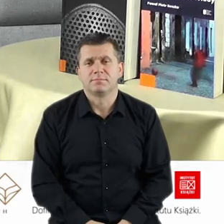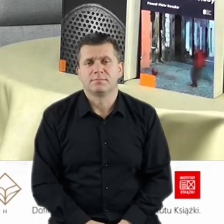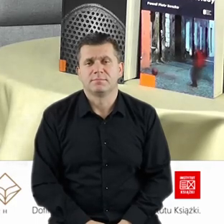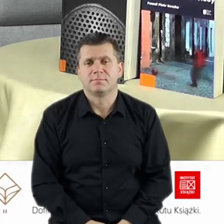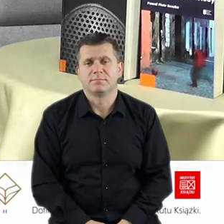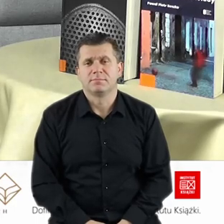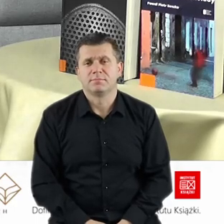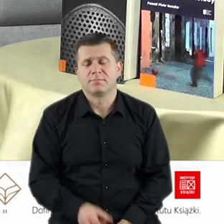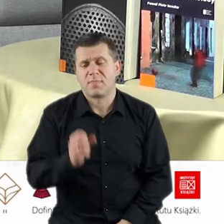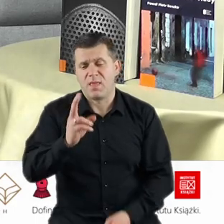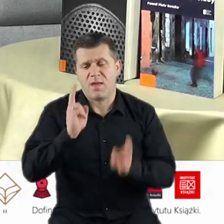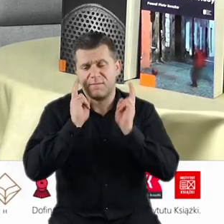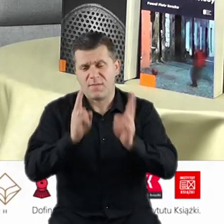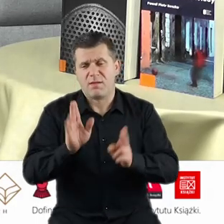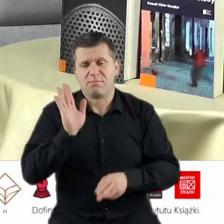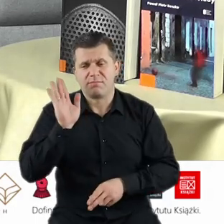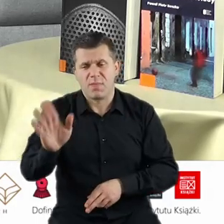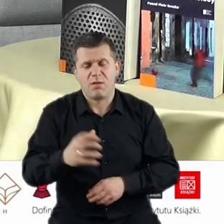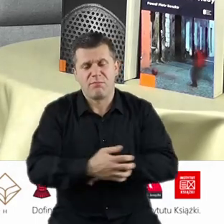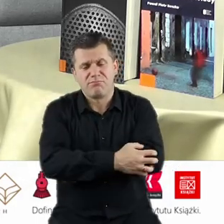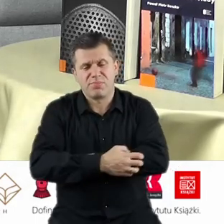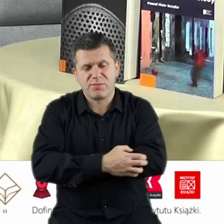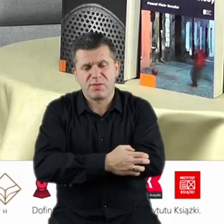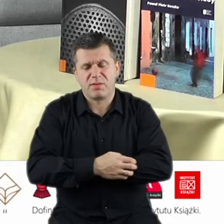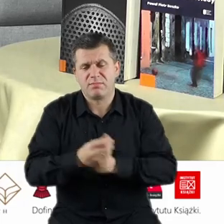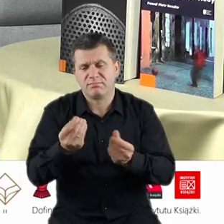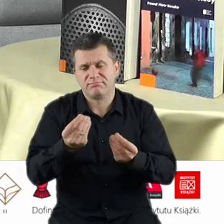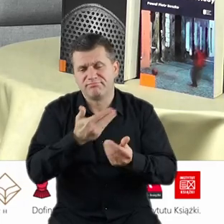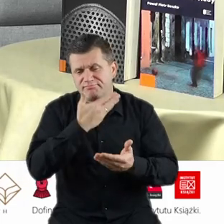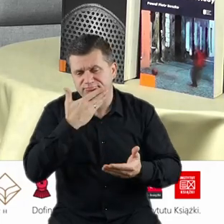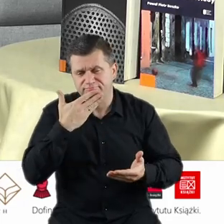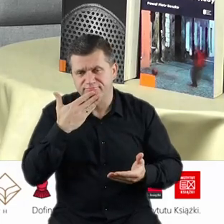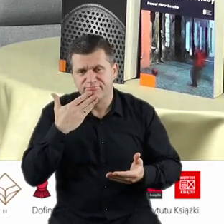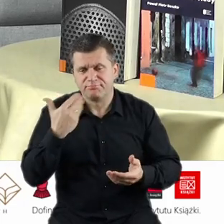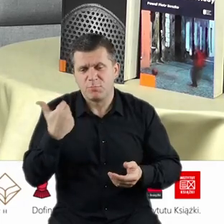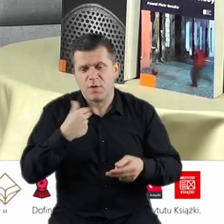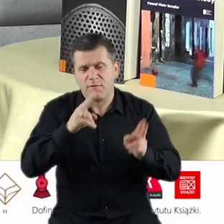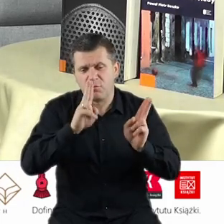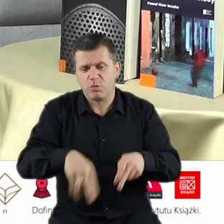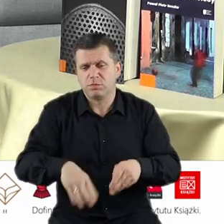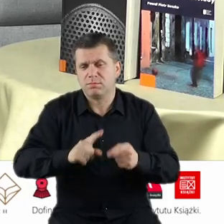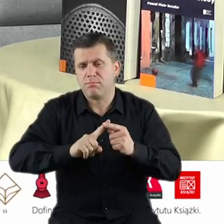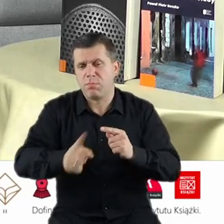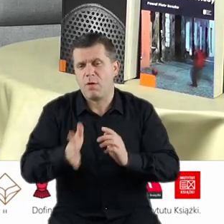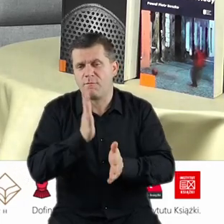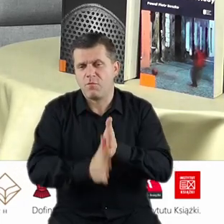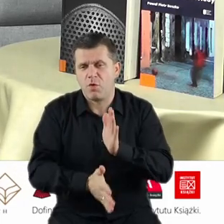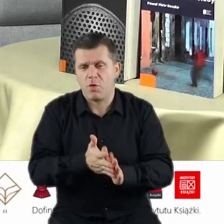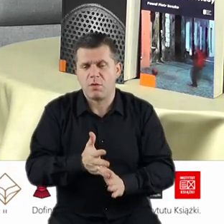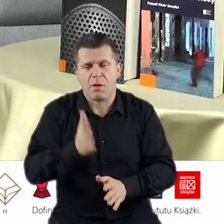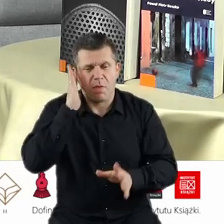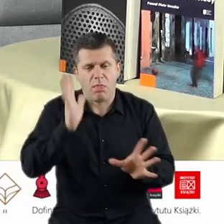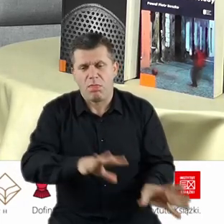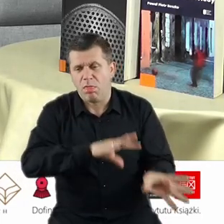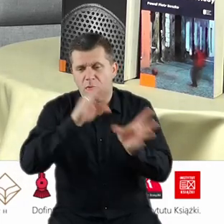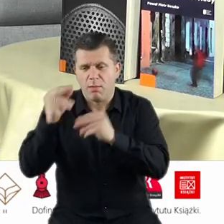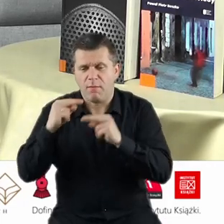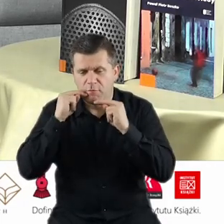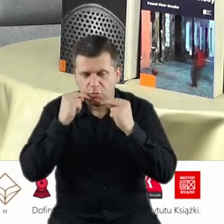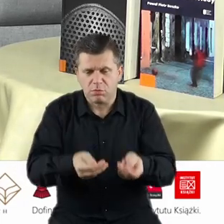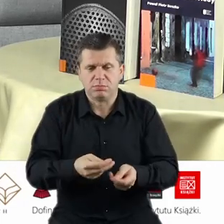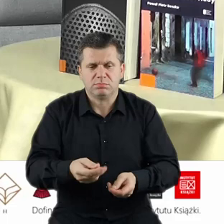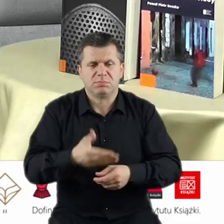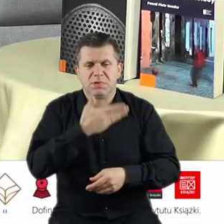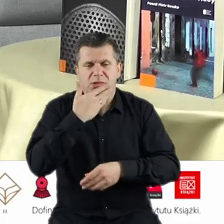się z biedą, z niedostatkiem. Wrócili z wojny czy z wysiedlenia